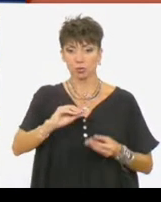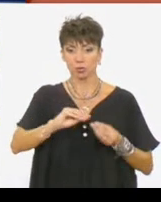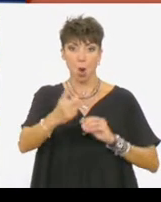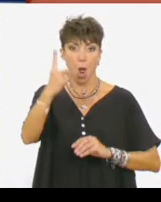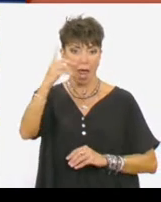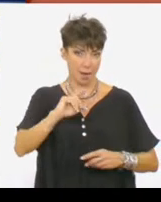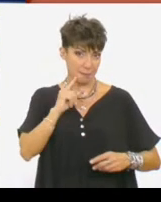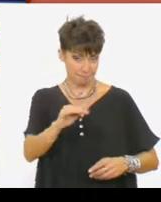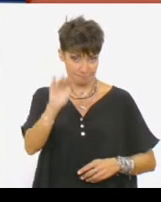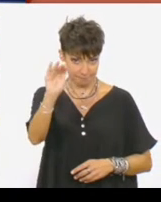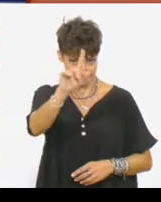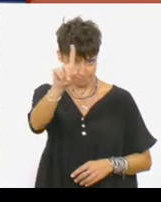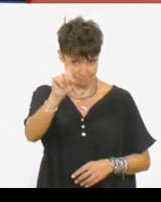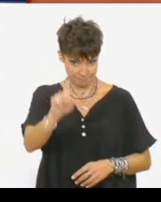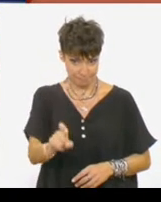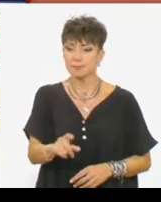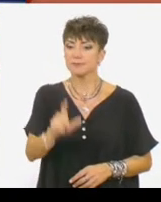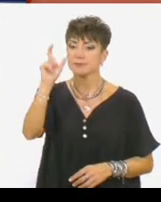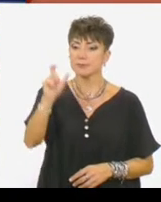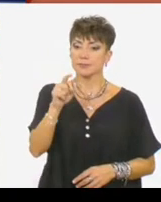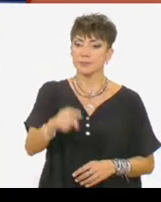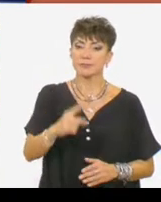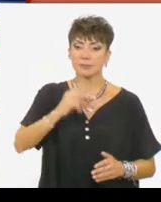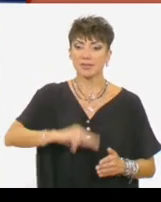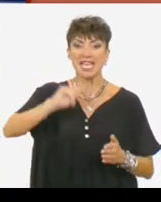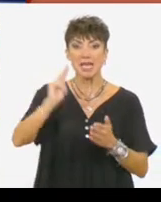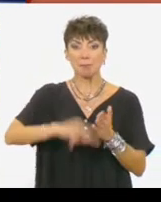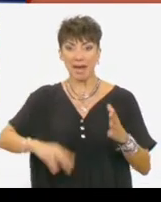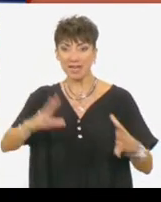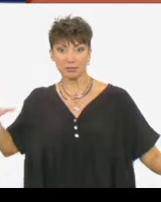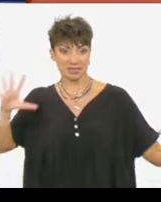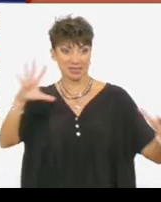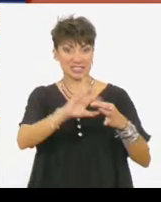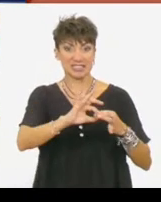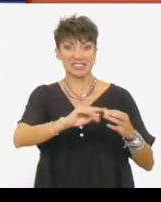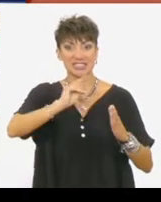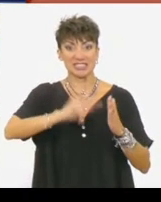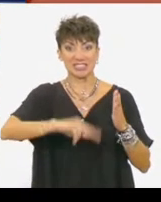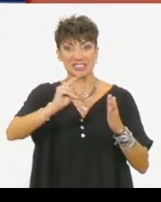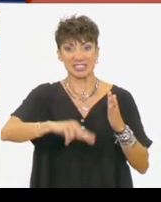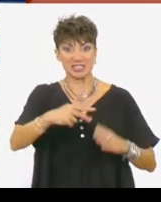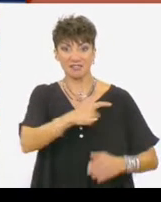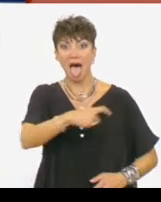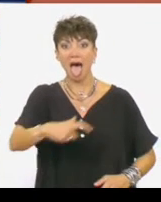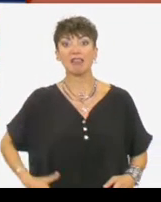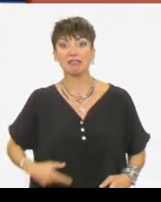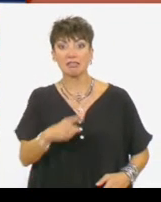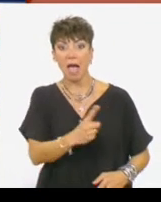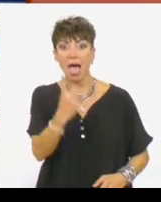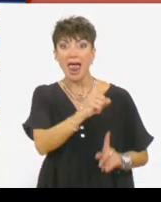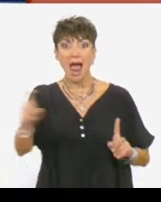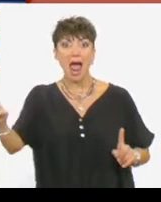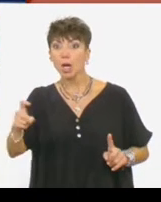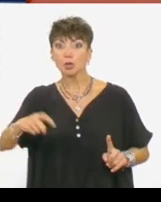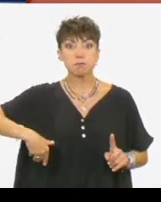πρώτο. Έχετε υπογράψει ένα από τα τρία μέρη με τα ΕΛΤΑ συμβάσεις αξίας νομίζω πάνω από 1 εκατομμύριο.